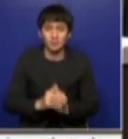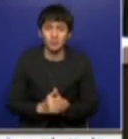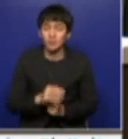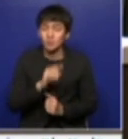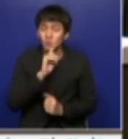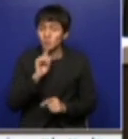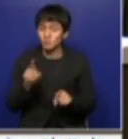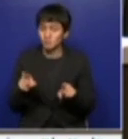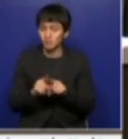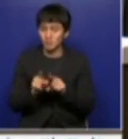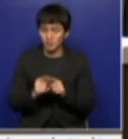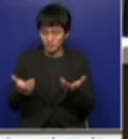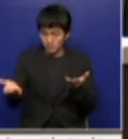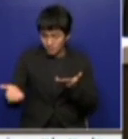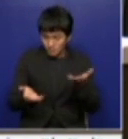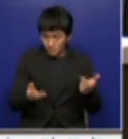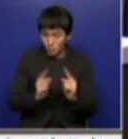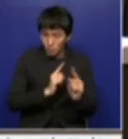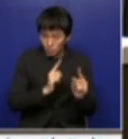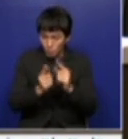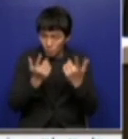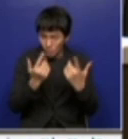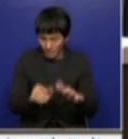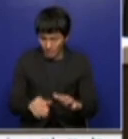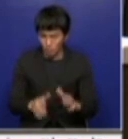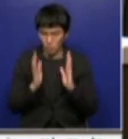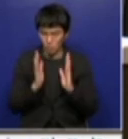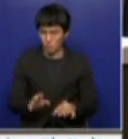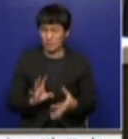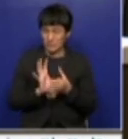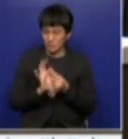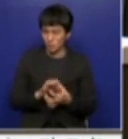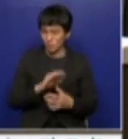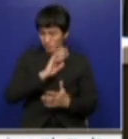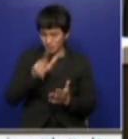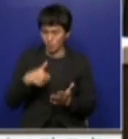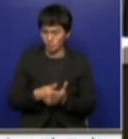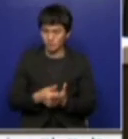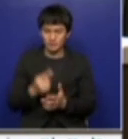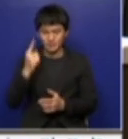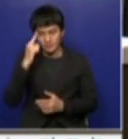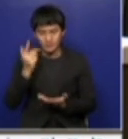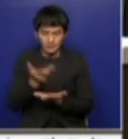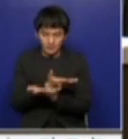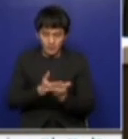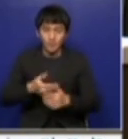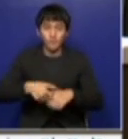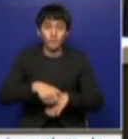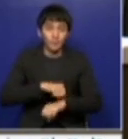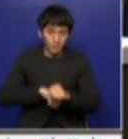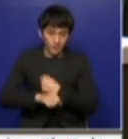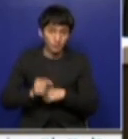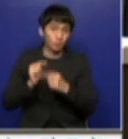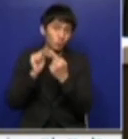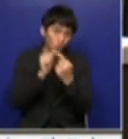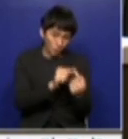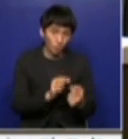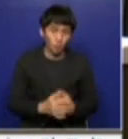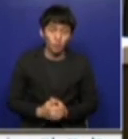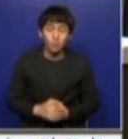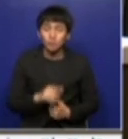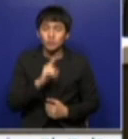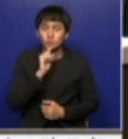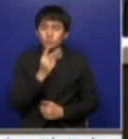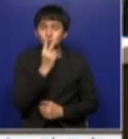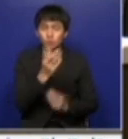มีการพูดคุยแล้วส่วนที่เกี่ยวข้องต้องนำไปดูไปปฏิบัติผมเองกลับด้วยความเคารพทำงานครับถ้าเราไปดูรัฐธรรมนูญเนี่ย